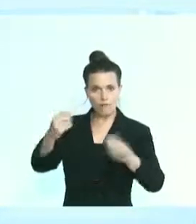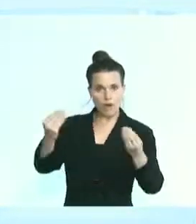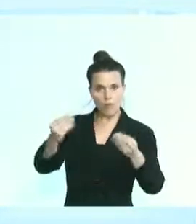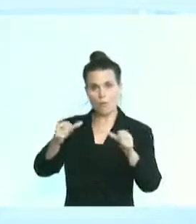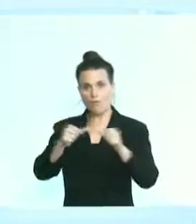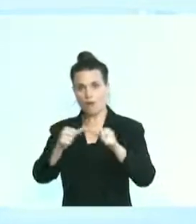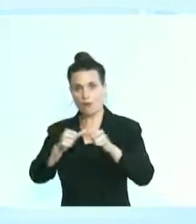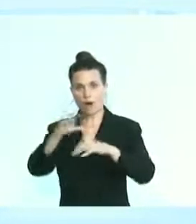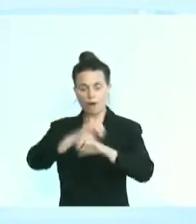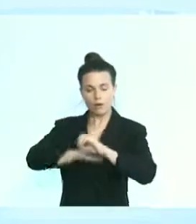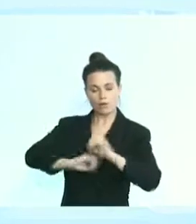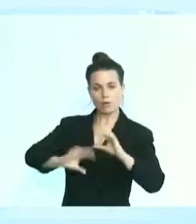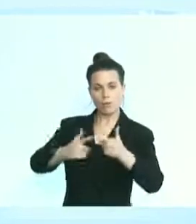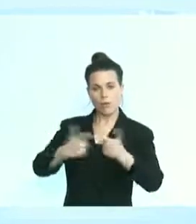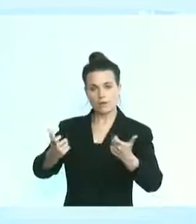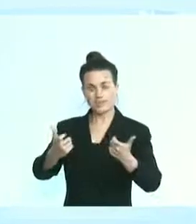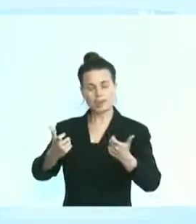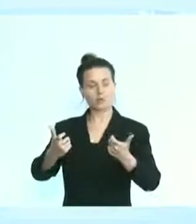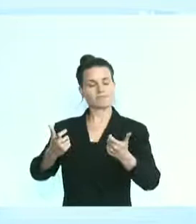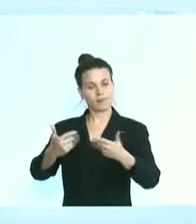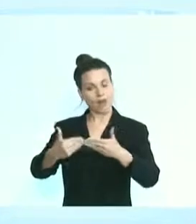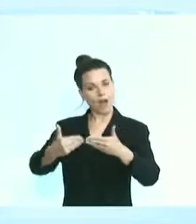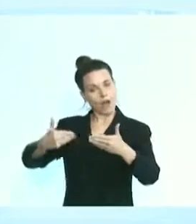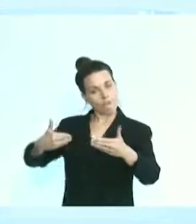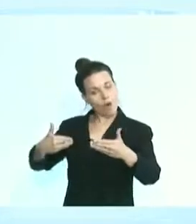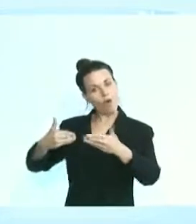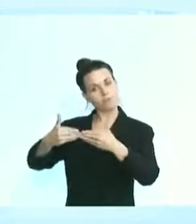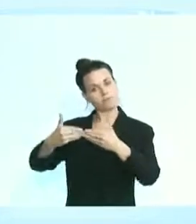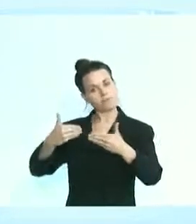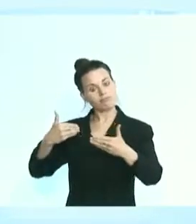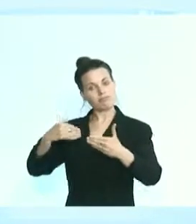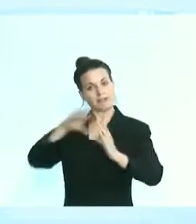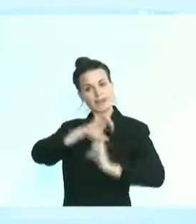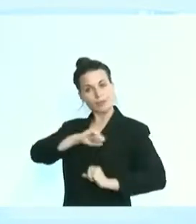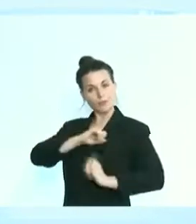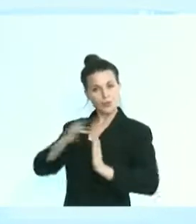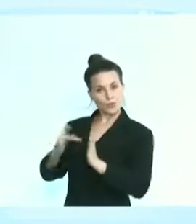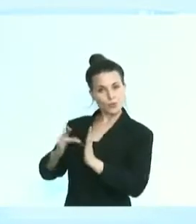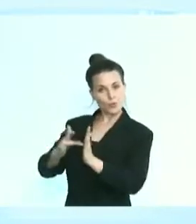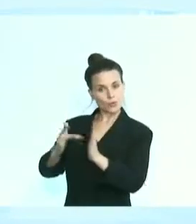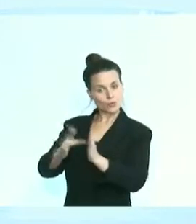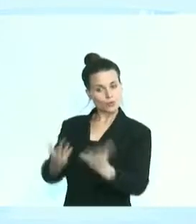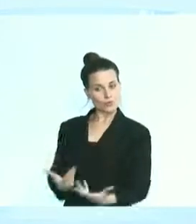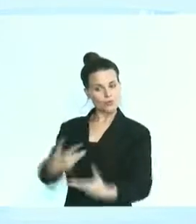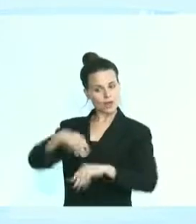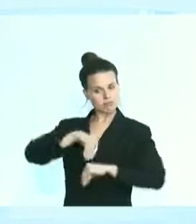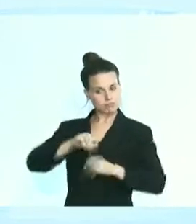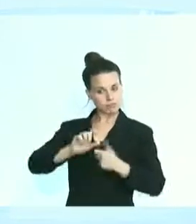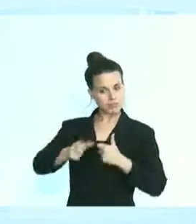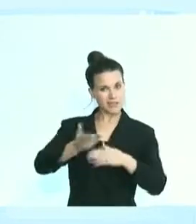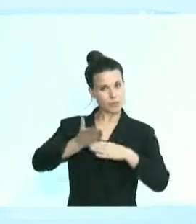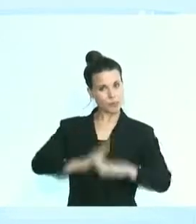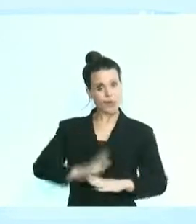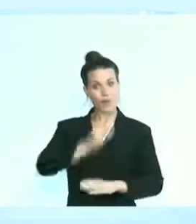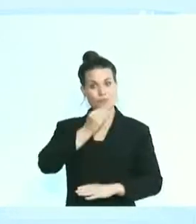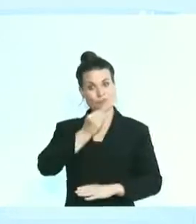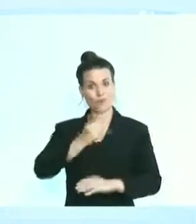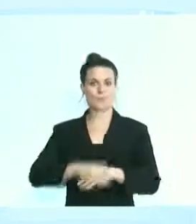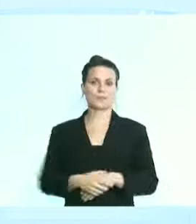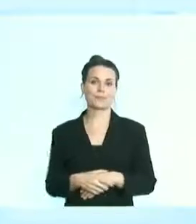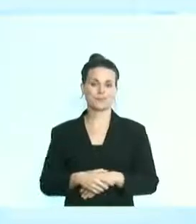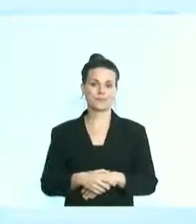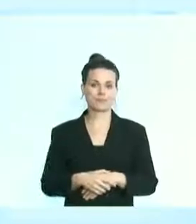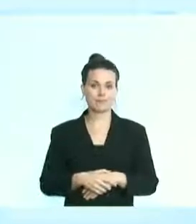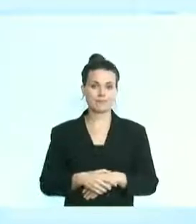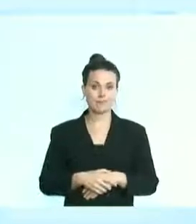mesdames, parce que vous avez apporté justement cette expérimentation. On s'est vite rendu compte qu'en fait, ça créait justement une